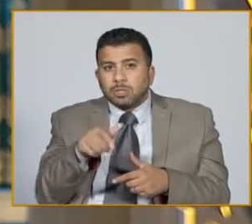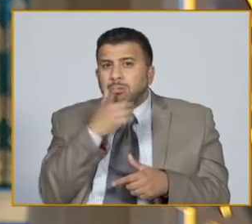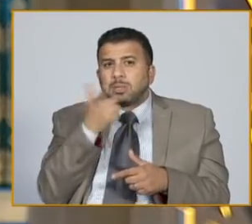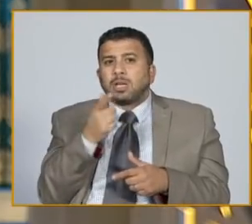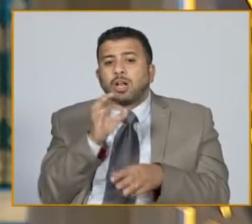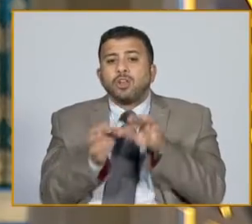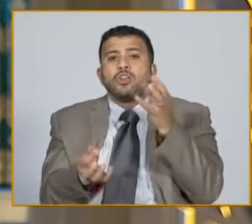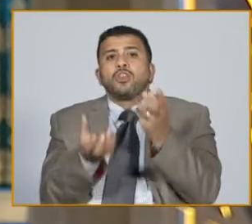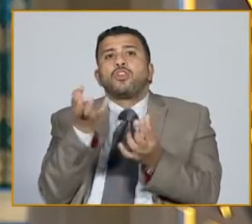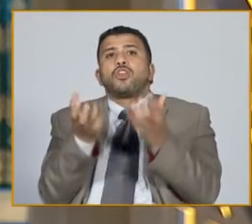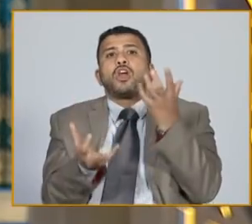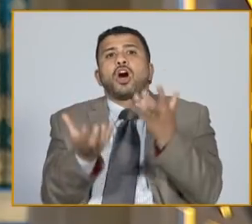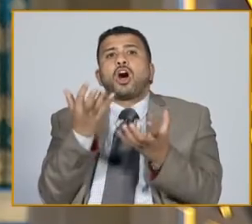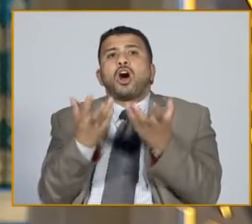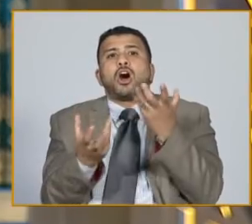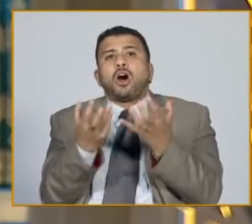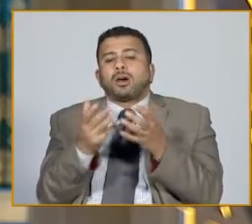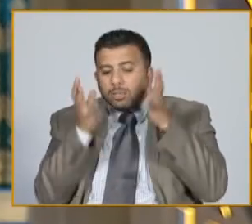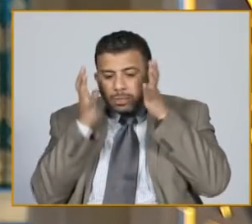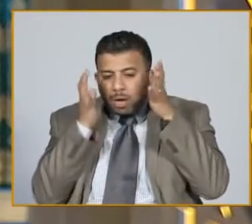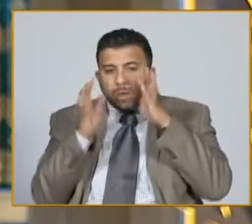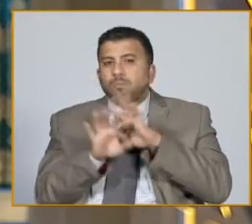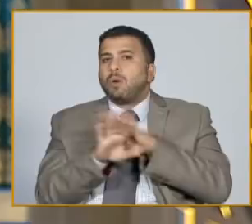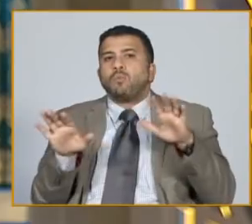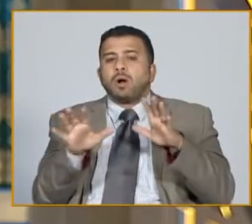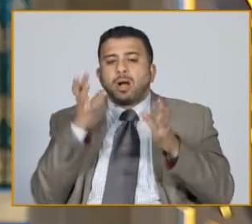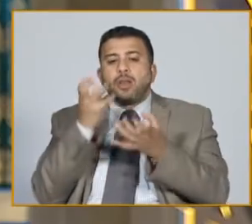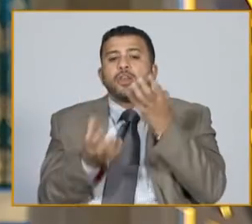فيه النار، تسجر فيه جهنم، أعاذنا الله وإياكم من النار.